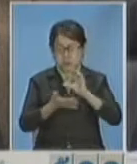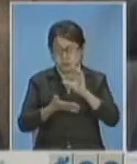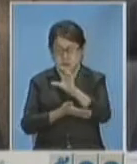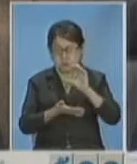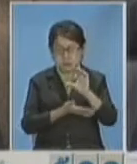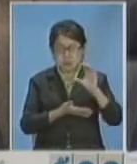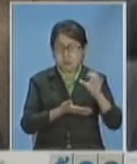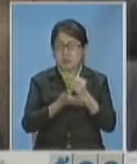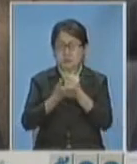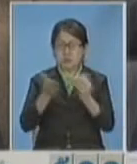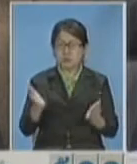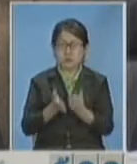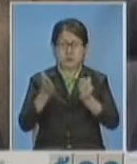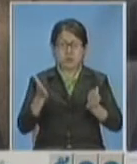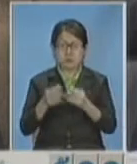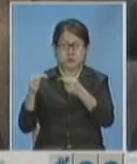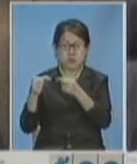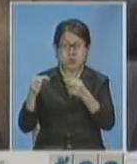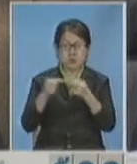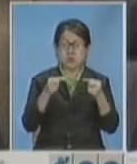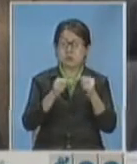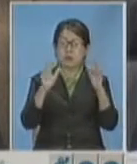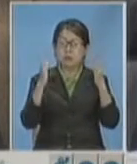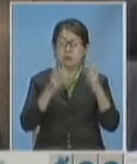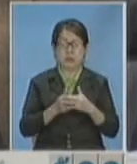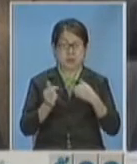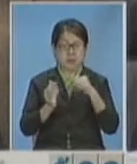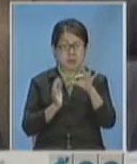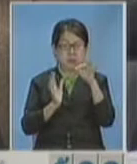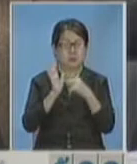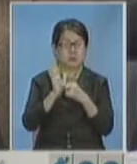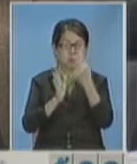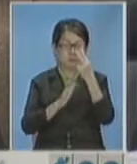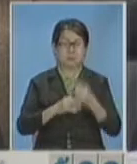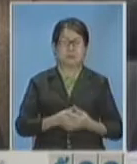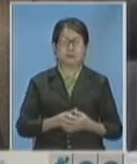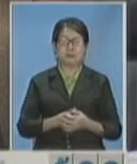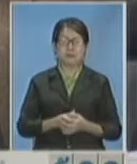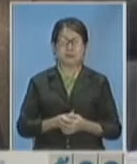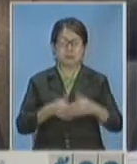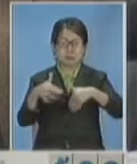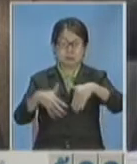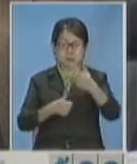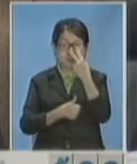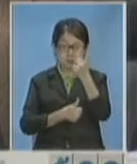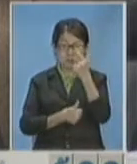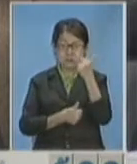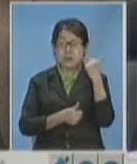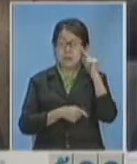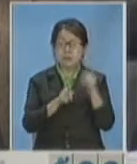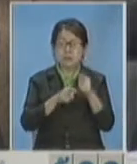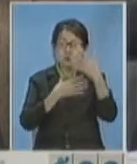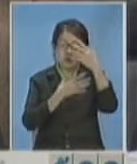ลงไปสนับสนุนรองรับต่อเนื่องเลยนะคะดิฉันขออนุญาตยกตัวอย่างที่พี่น้องประชาชนให้ความสนใจ